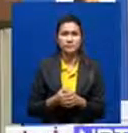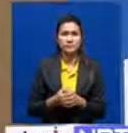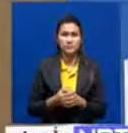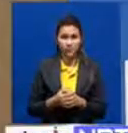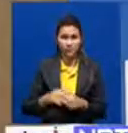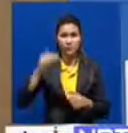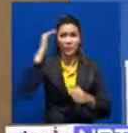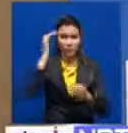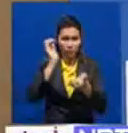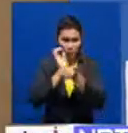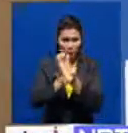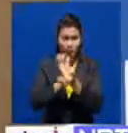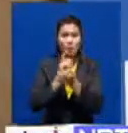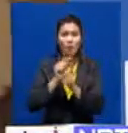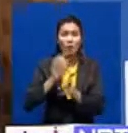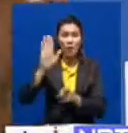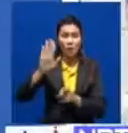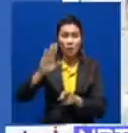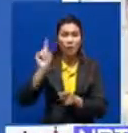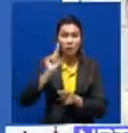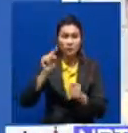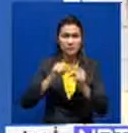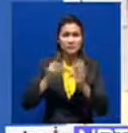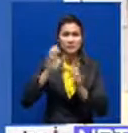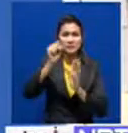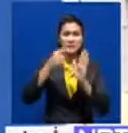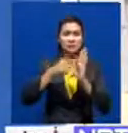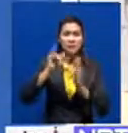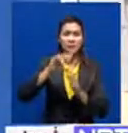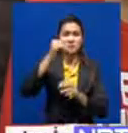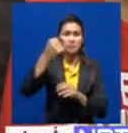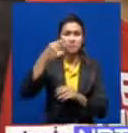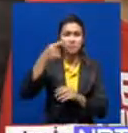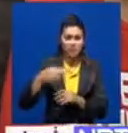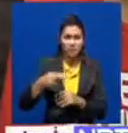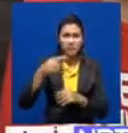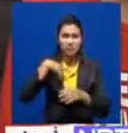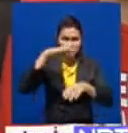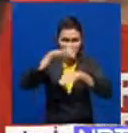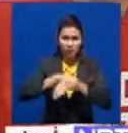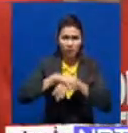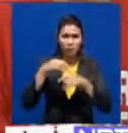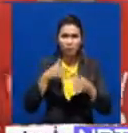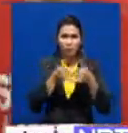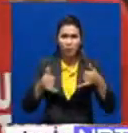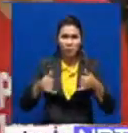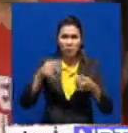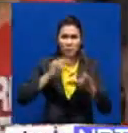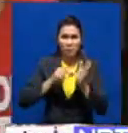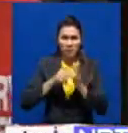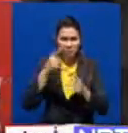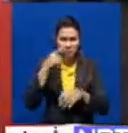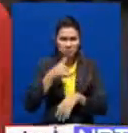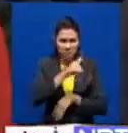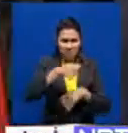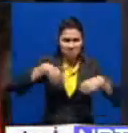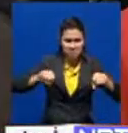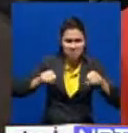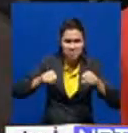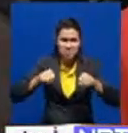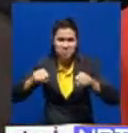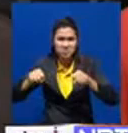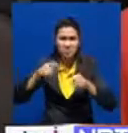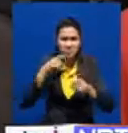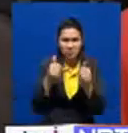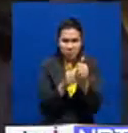ตำรวจชุดสืบสวนสถานีตำรวจนครบาลสายไหมส่วนที่กำลังทหารจับกุมผู้ต้องหาแก๊งหลุดมีนโปรที่ตระเวนขี่รถจักรยานย